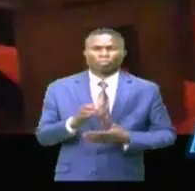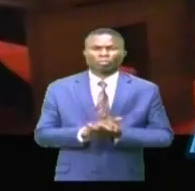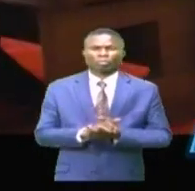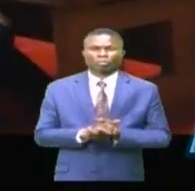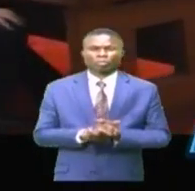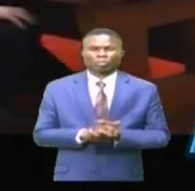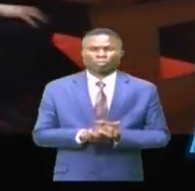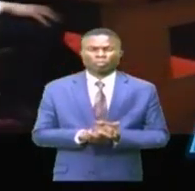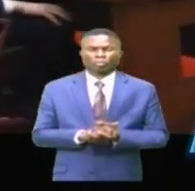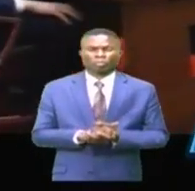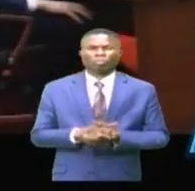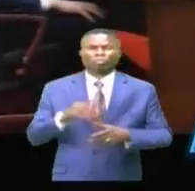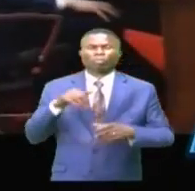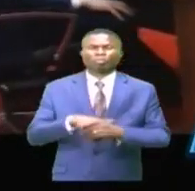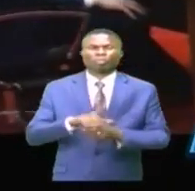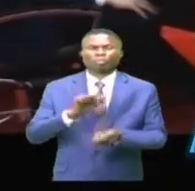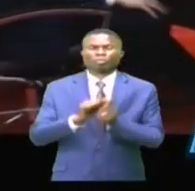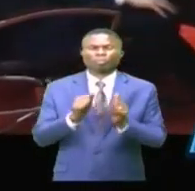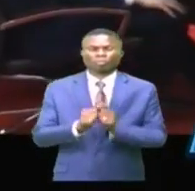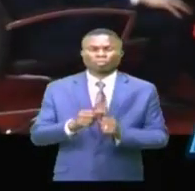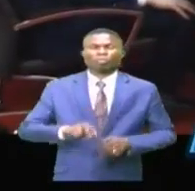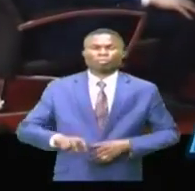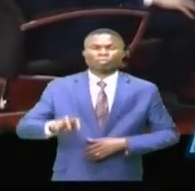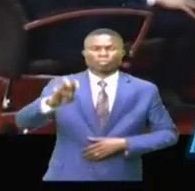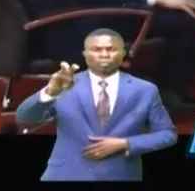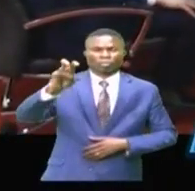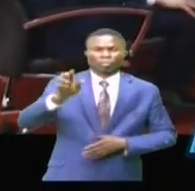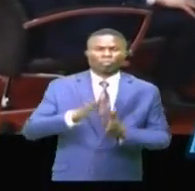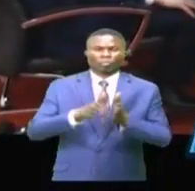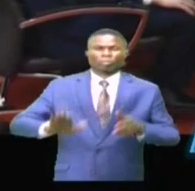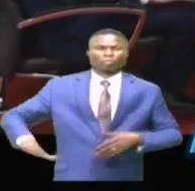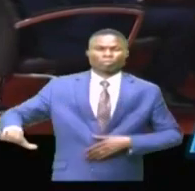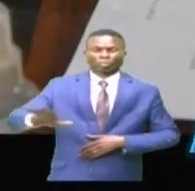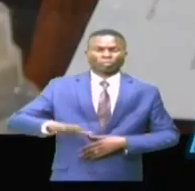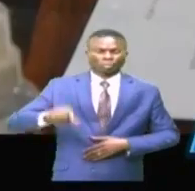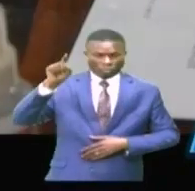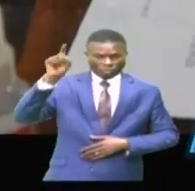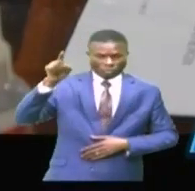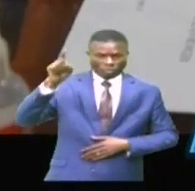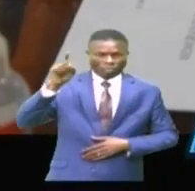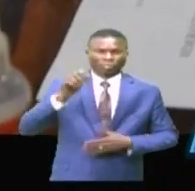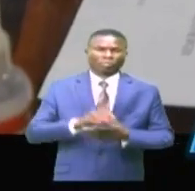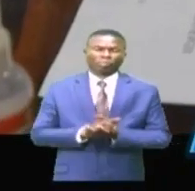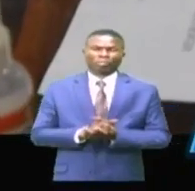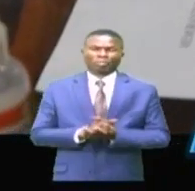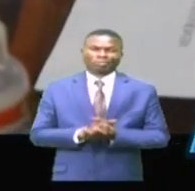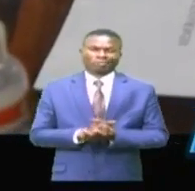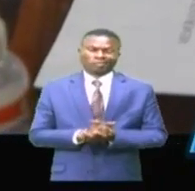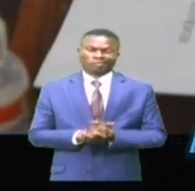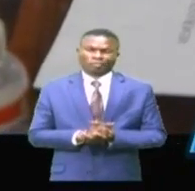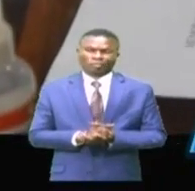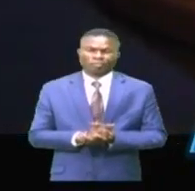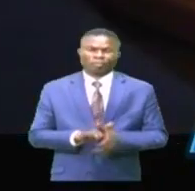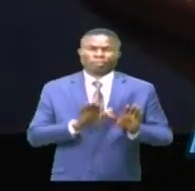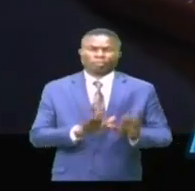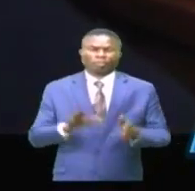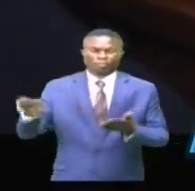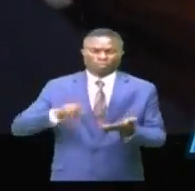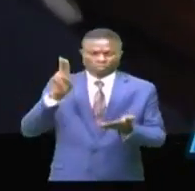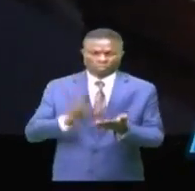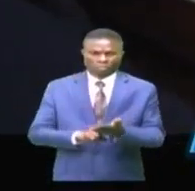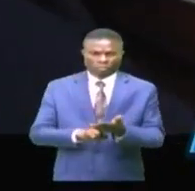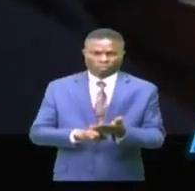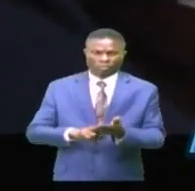s'était dit lors de son récent voyage officiel au pays de 6e ping un mémorandum d'attente signé entre